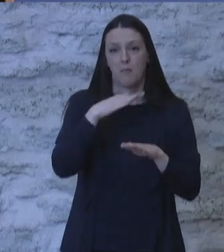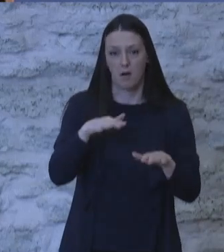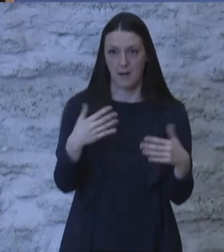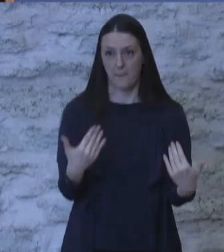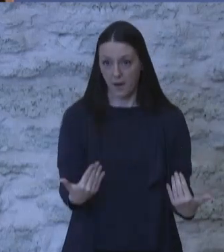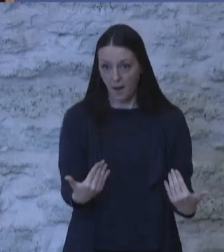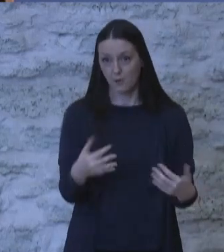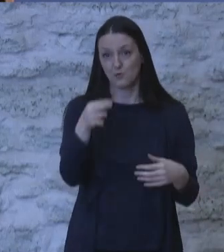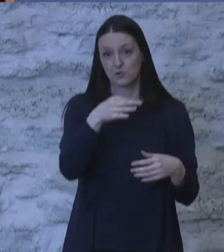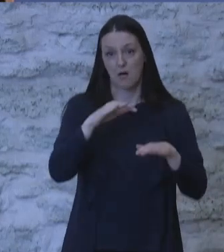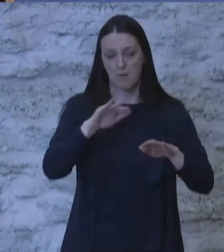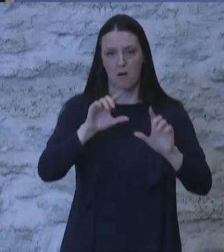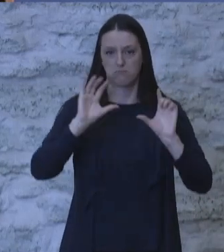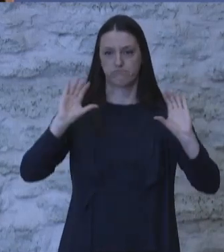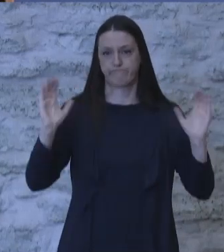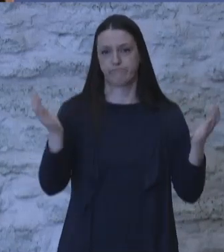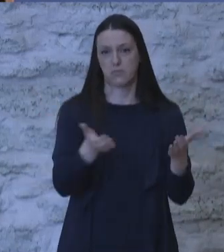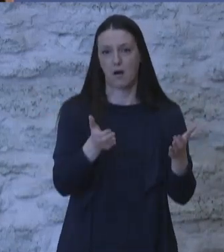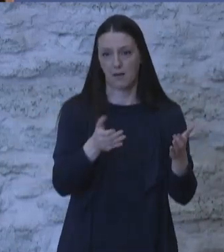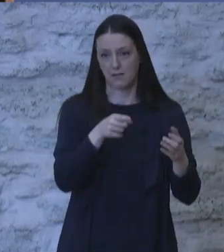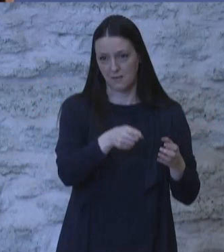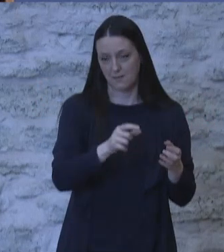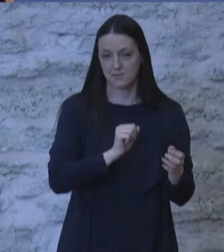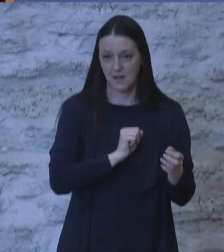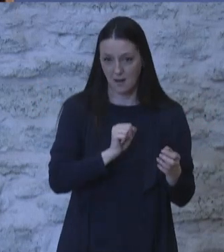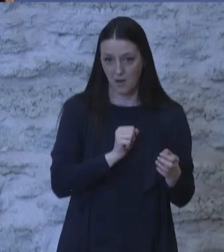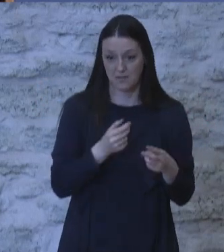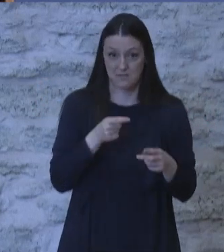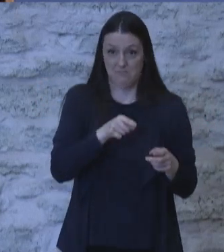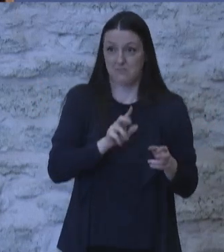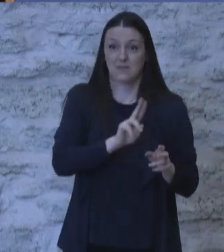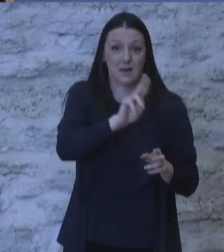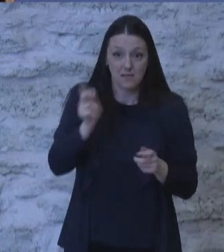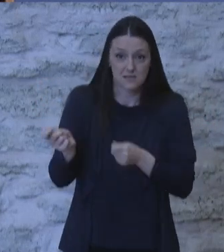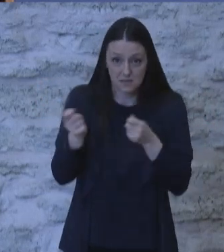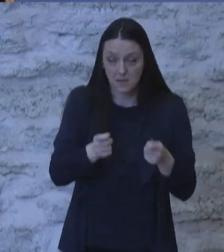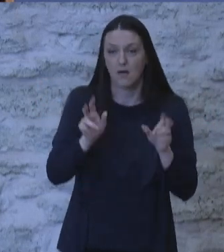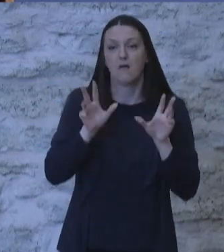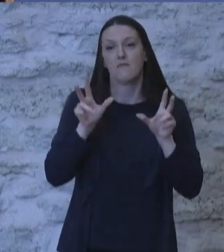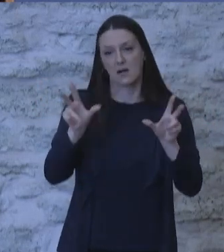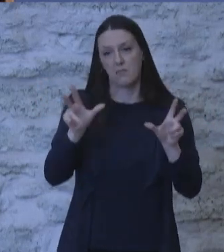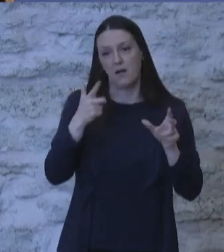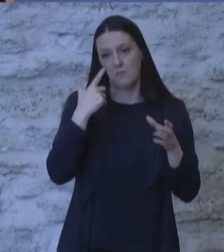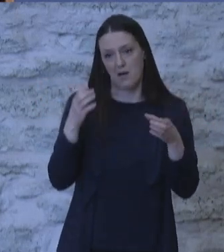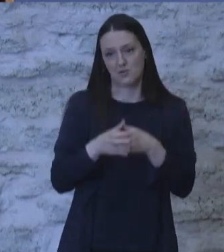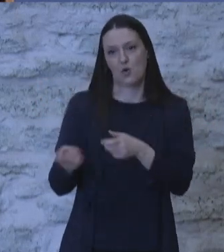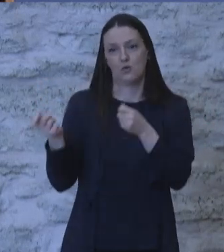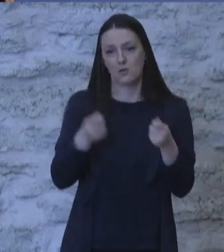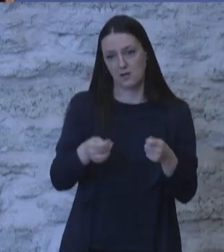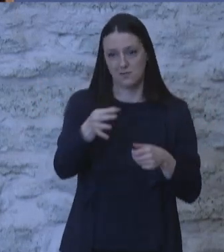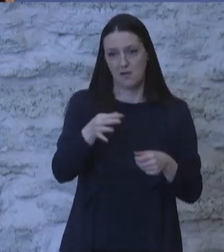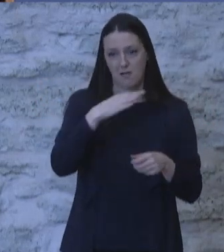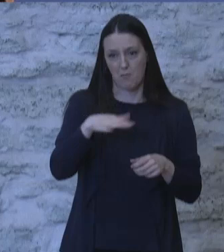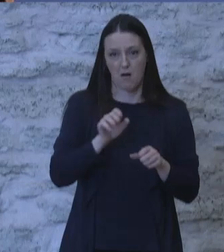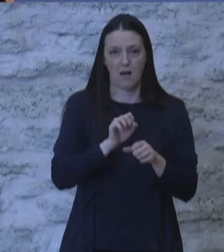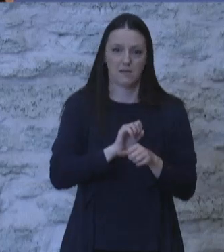praegu karantiinis just nimelt selle pärast. Et see Võrkpalli meeskond tõi viiruse Saaremaale, kus see hakkas